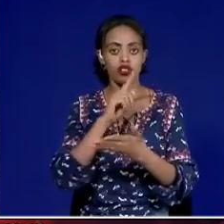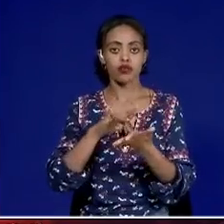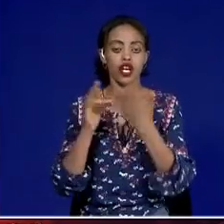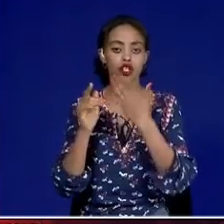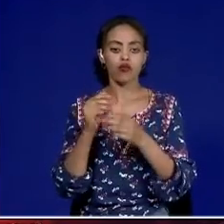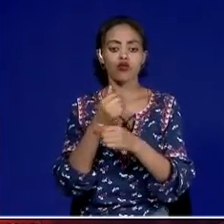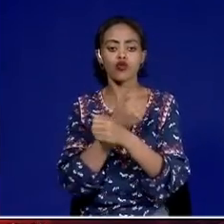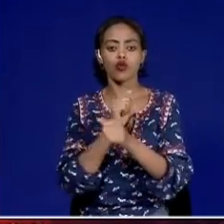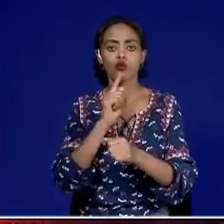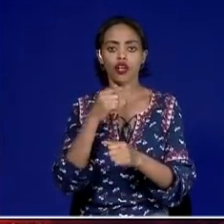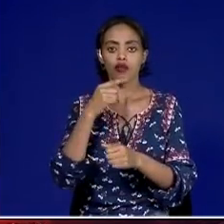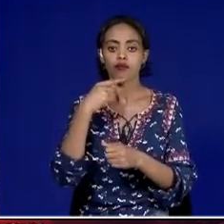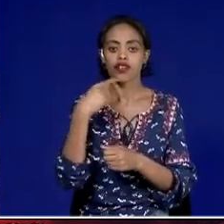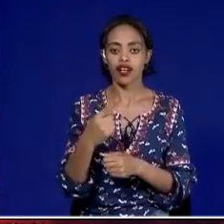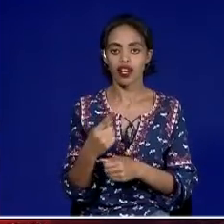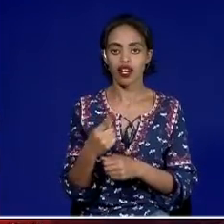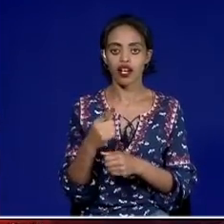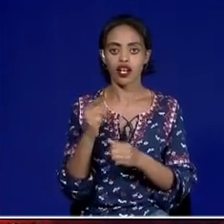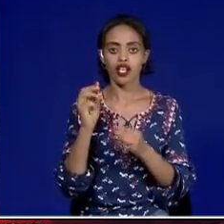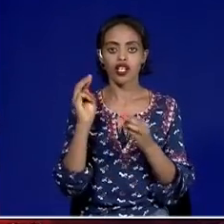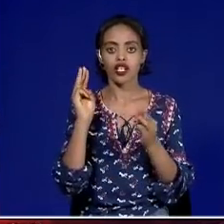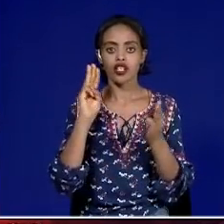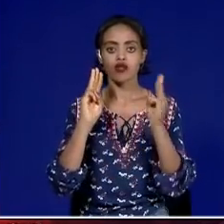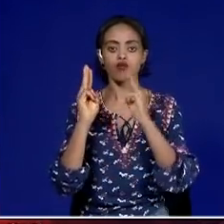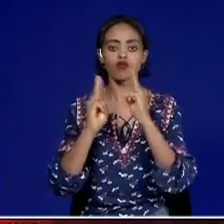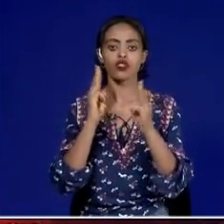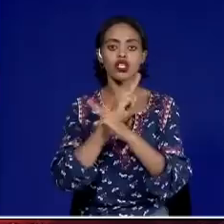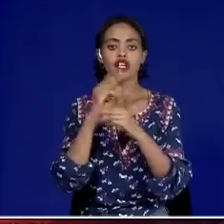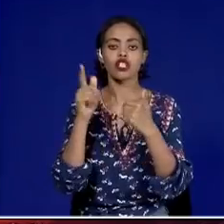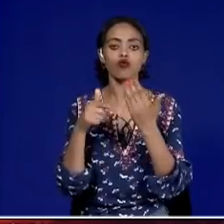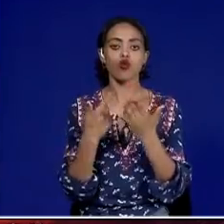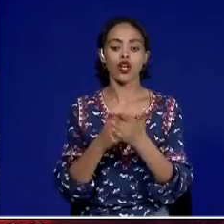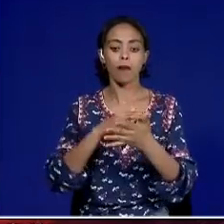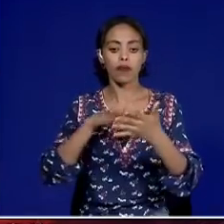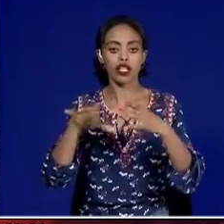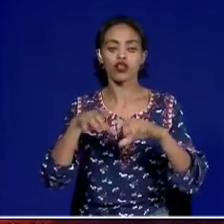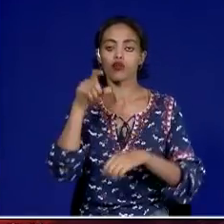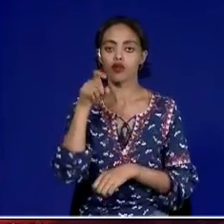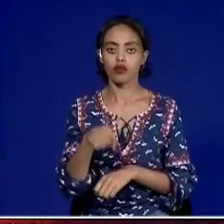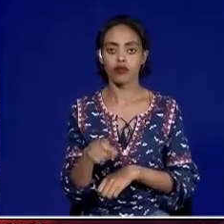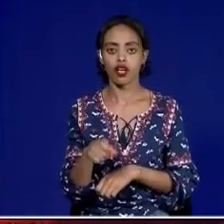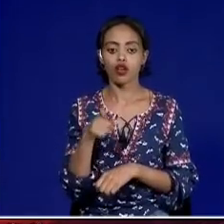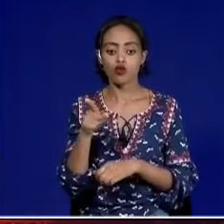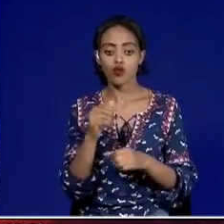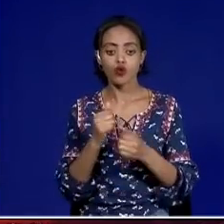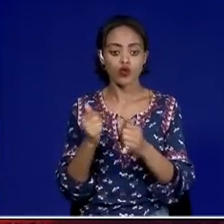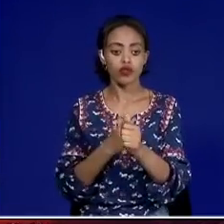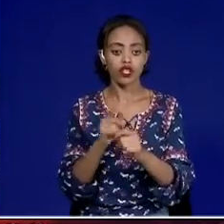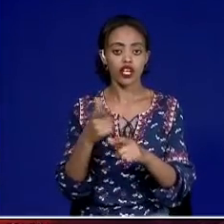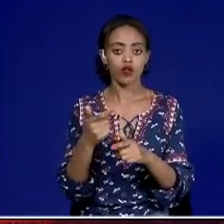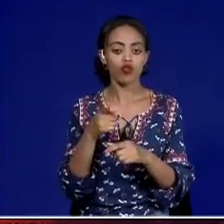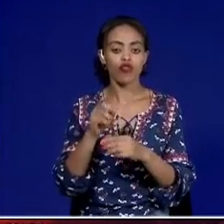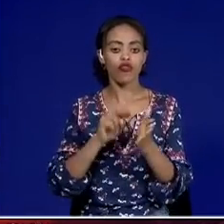ኢልካ ልምንጋር ብሳይንሳዊ ዝኾነ መፅናዓት ክካየደሎም ክእል ኣለዎ ማለት እዩ። እሱ ንምካየድ ከዓምቲ ነገር ኹም እቲ